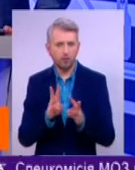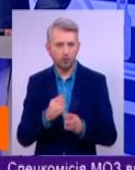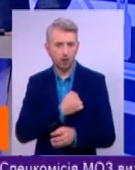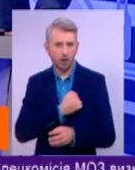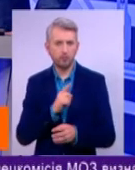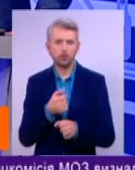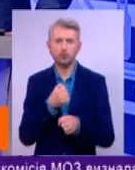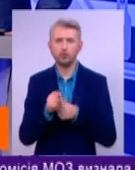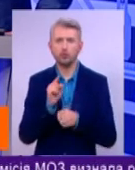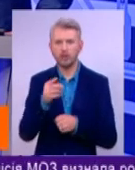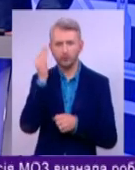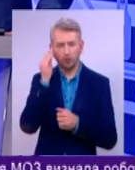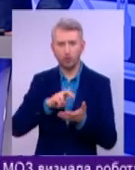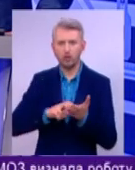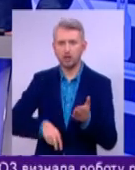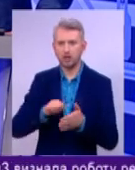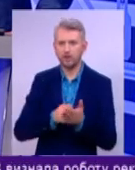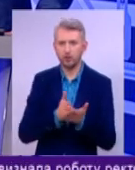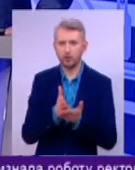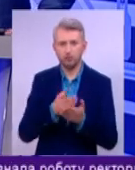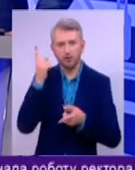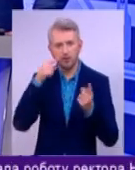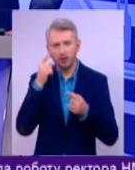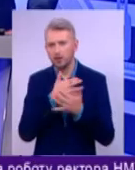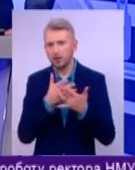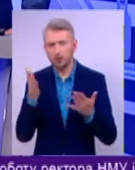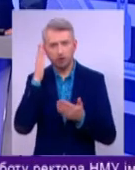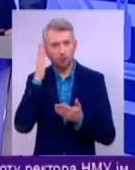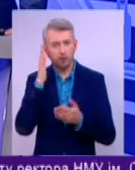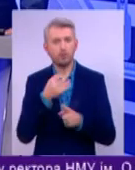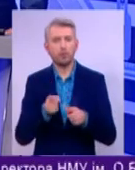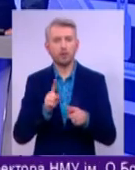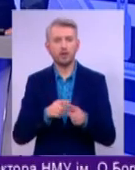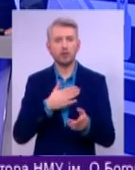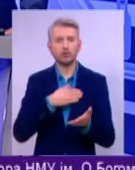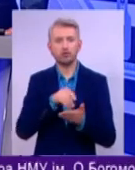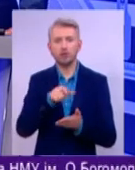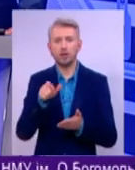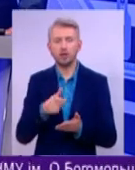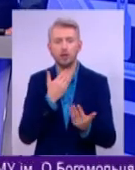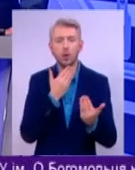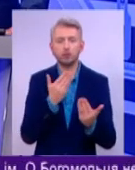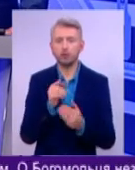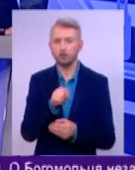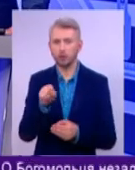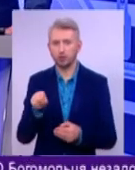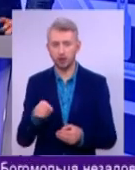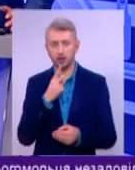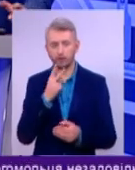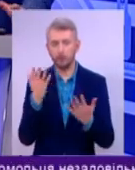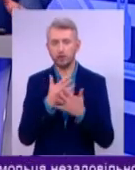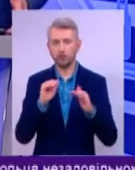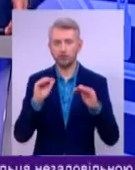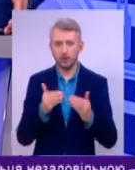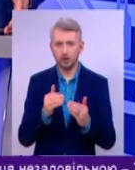що змушує їх свідомо ухилятися від служби, вигадуючи різні способи? Про це журналісти наші розпитували у них самих. Дивимося сюжет